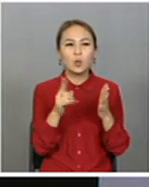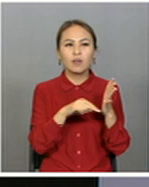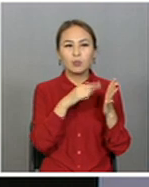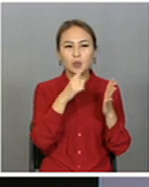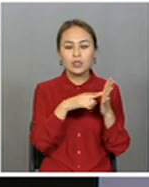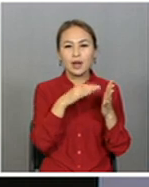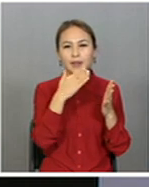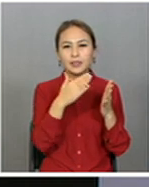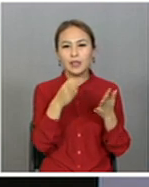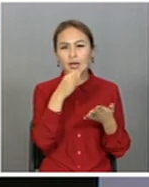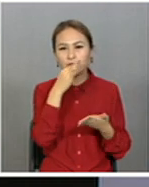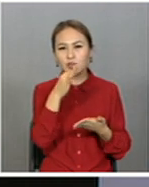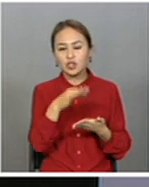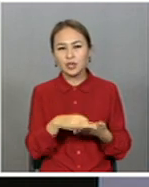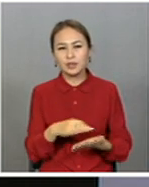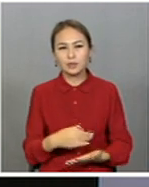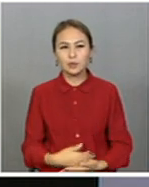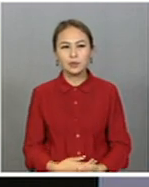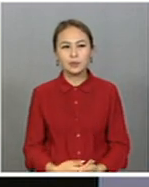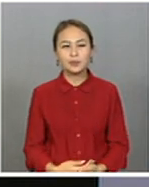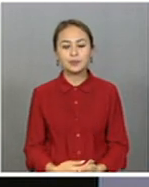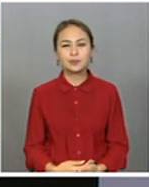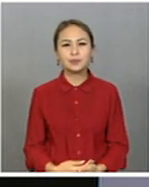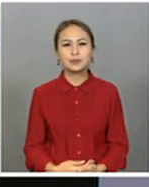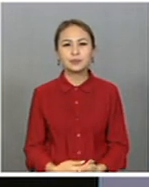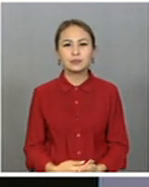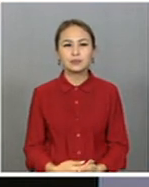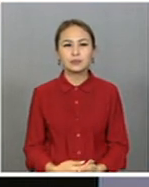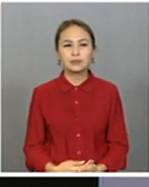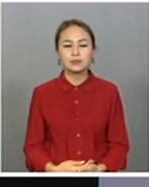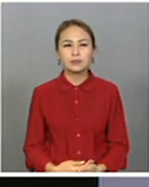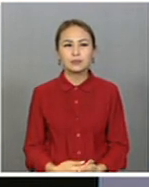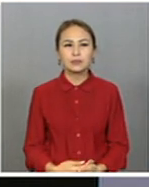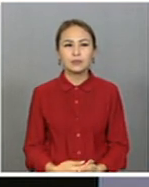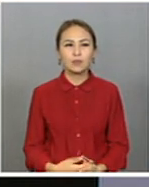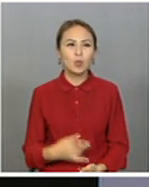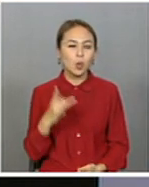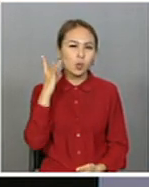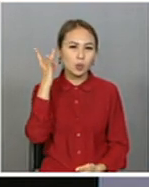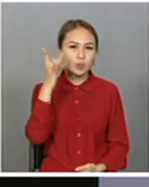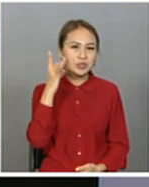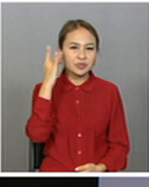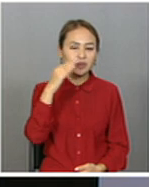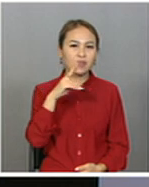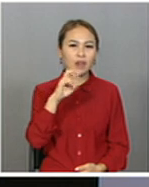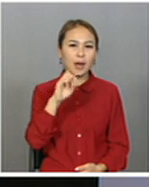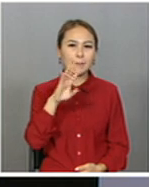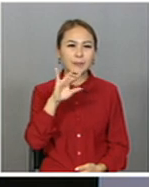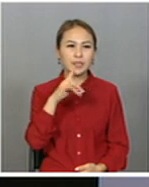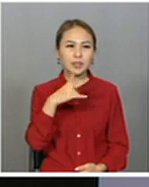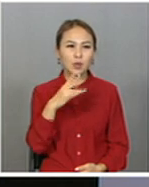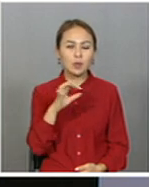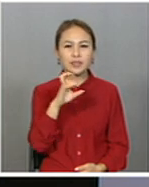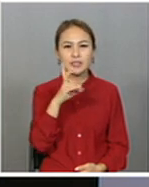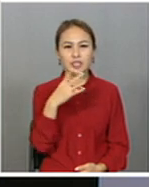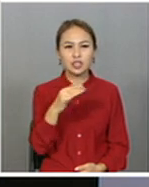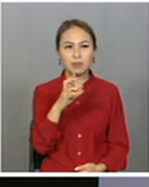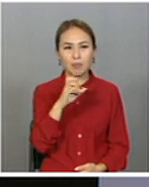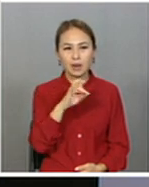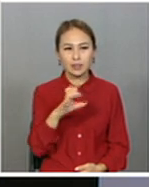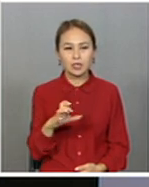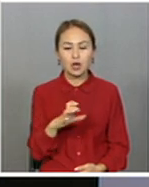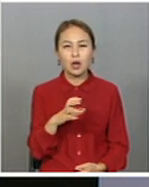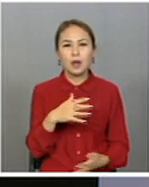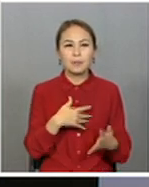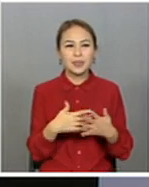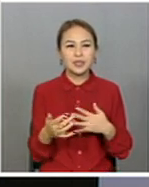какой вопрос они отвечают. Итак, розовый фламинго, снежный барс, бурый